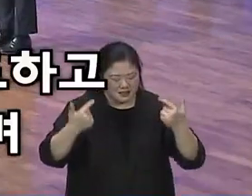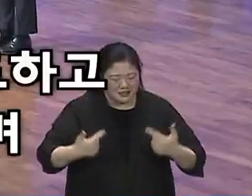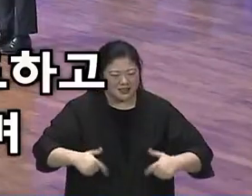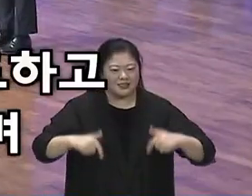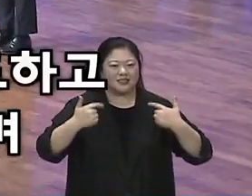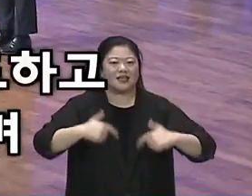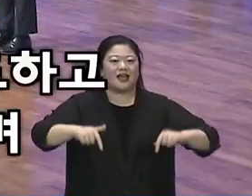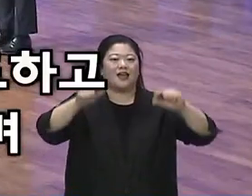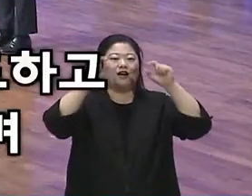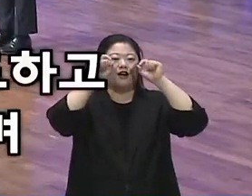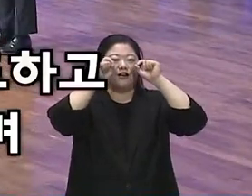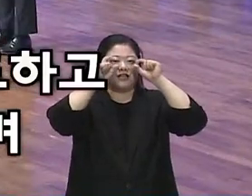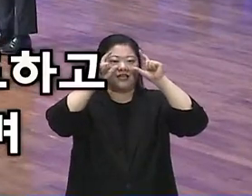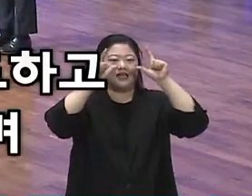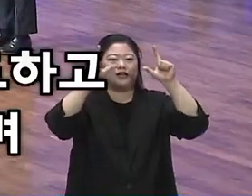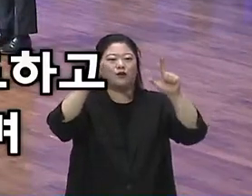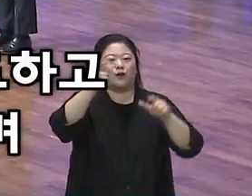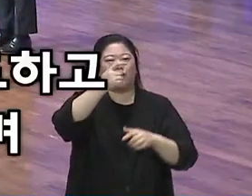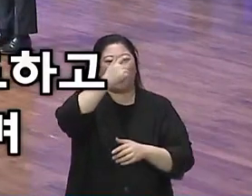그대를 느껴